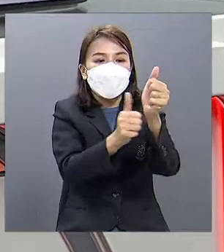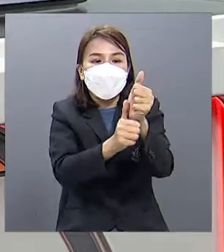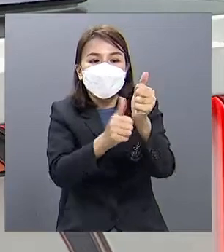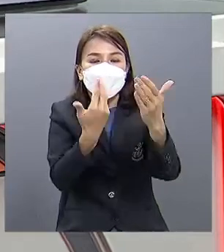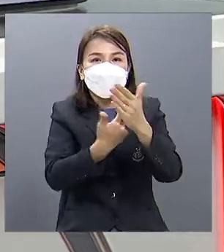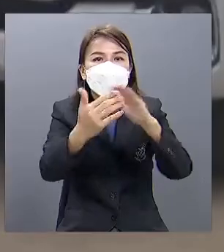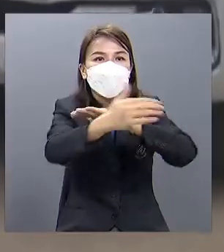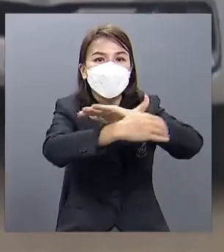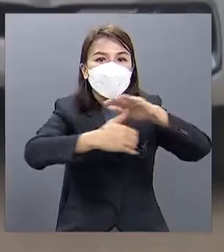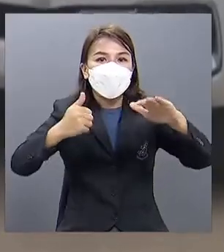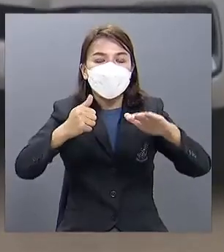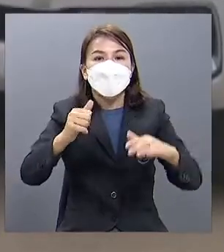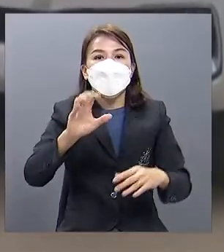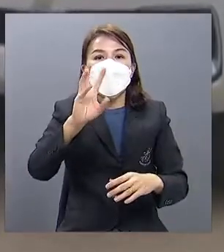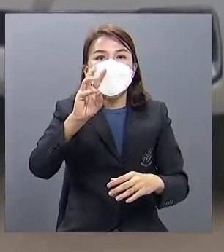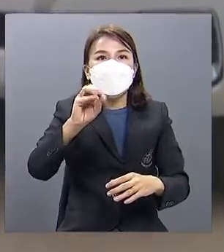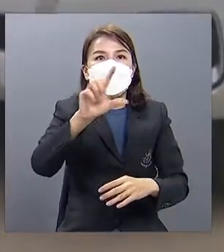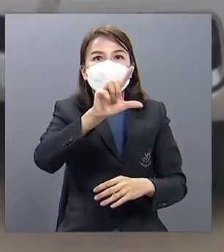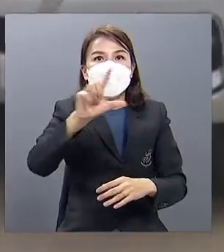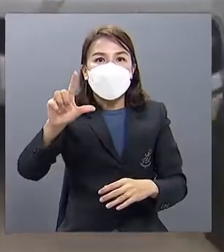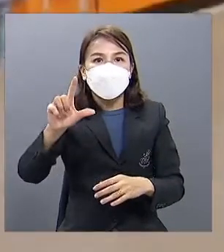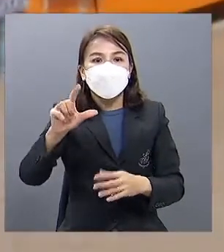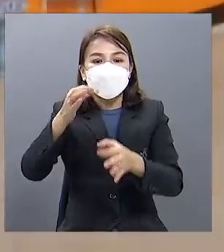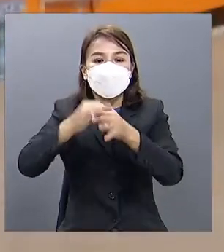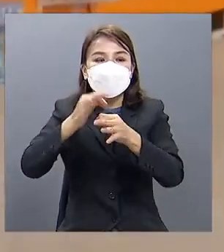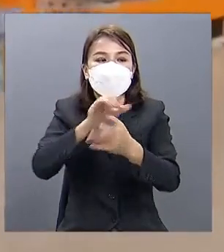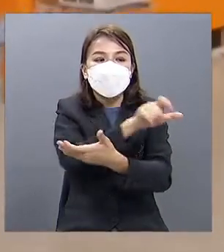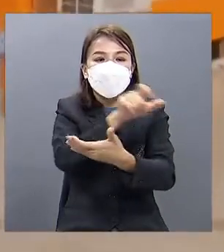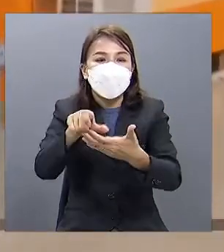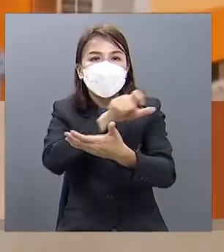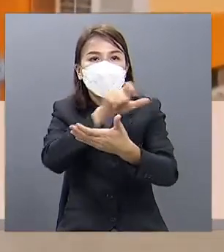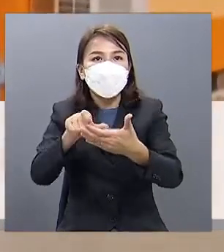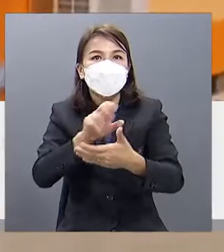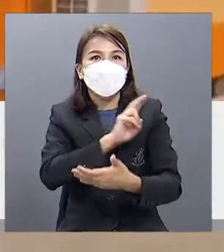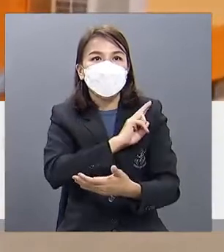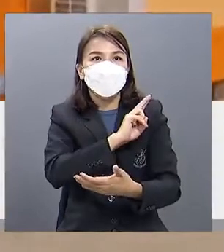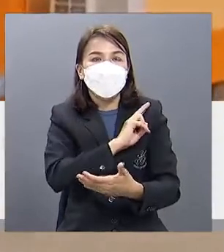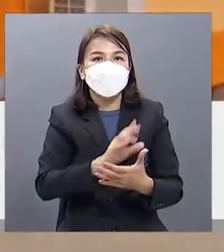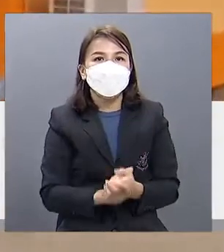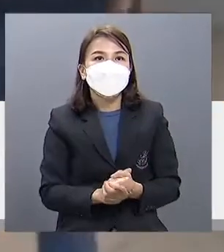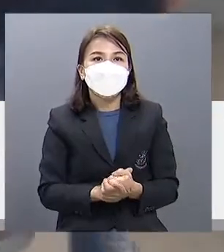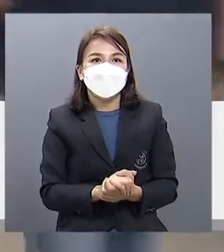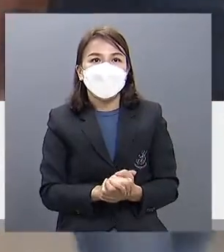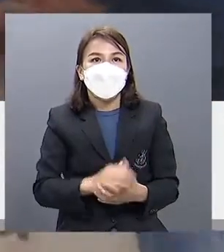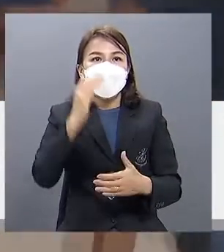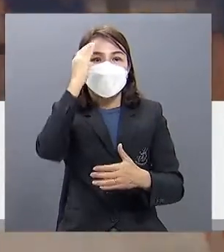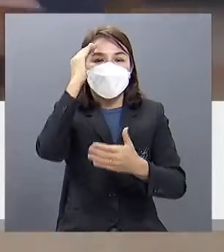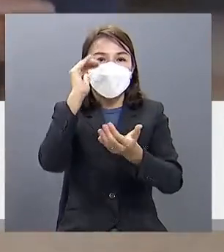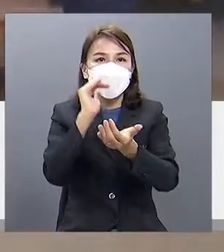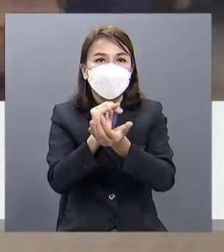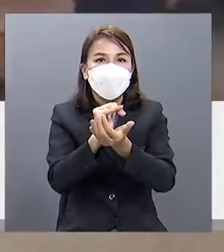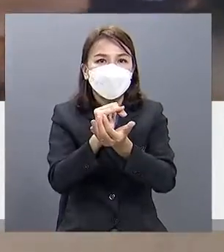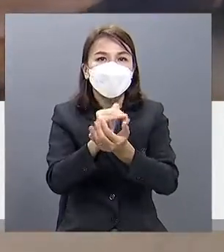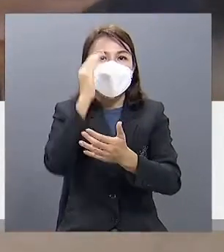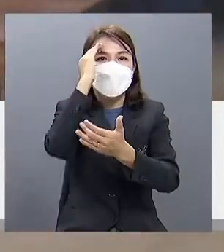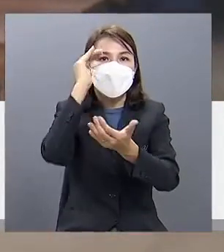ค่ะเช้าวันนี้ตำรวจกองปราบปรามการกระทำทุจริตและประพฤติมิชอบหรือว่าบก.ปปป.และหน่วยงานที่เกี่ยว